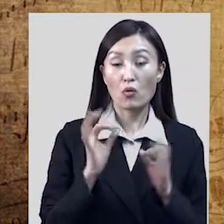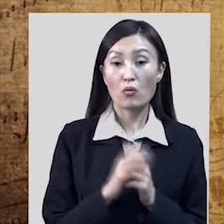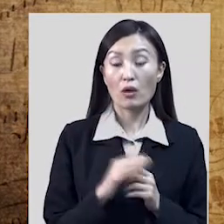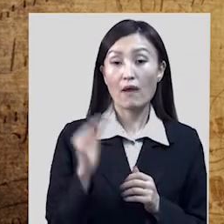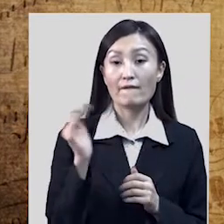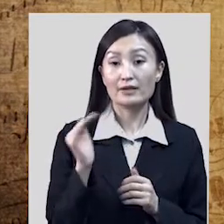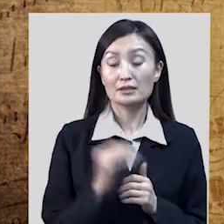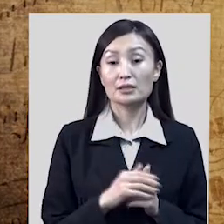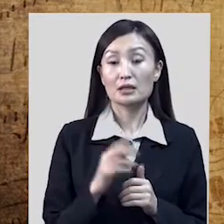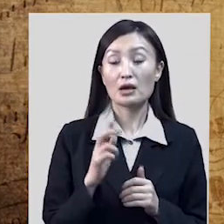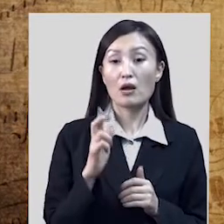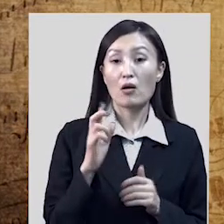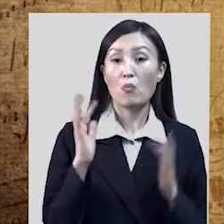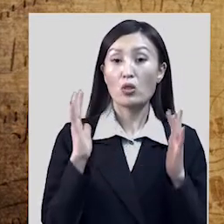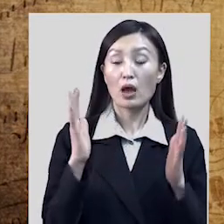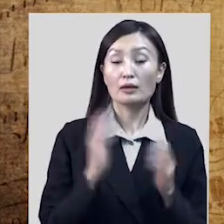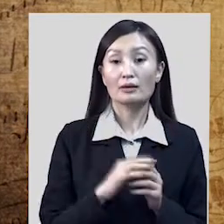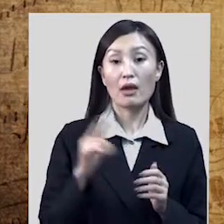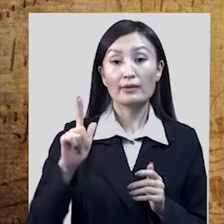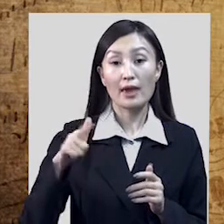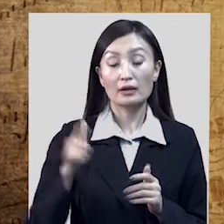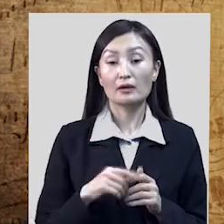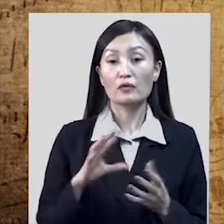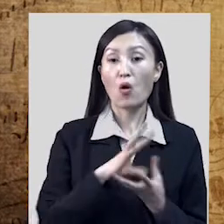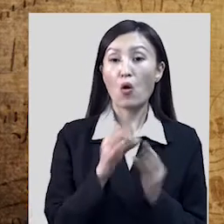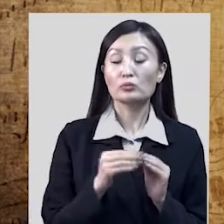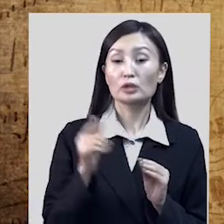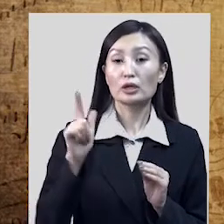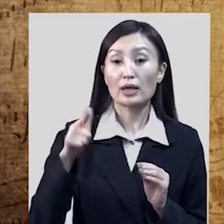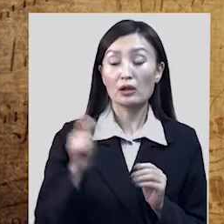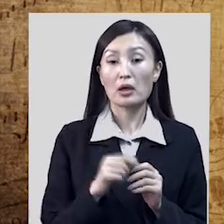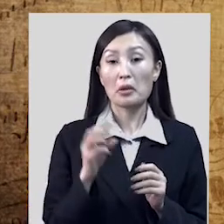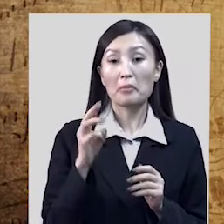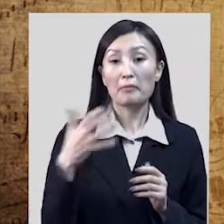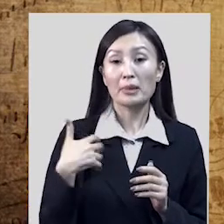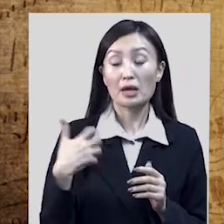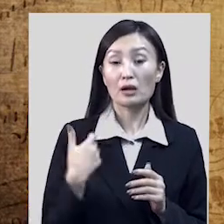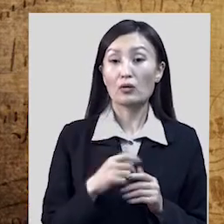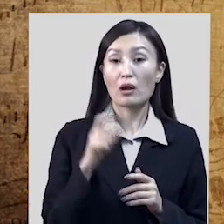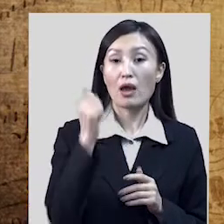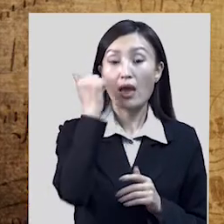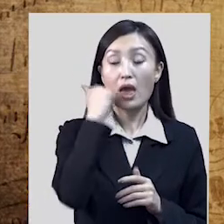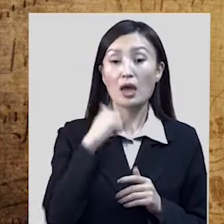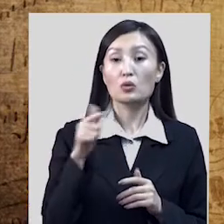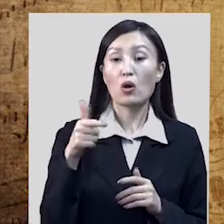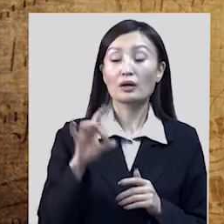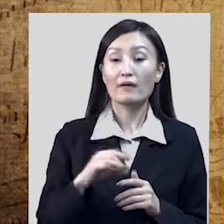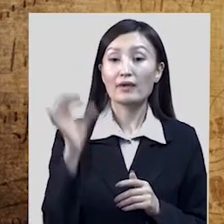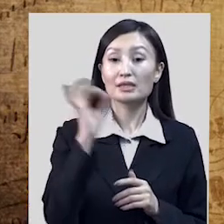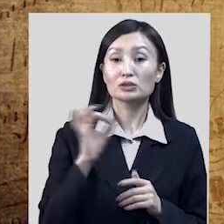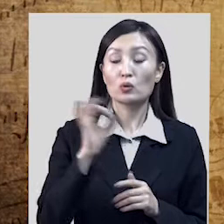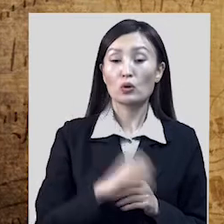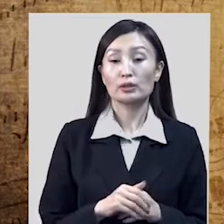физики ботаники географии общей геологии и минералогии этнографии и истории и